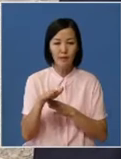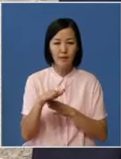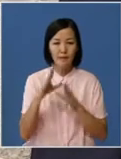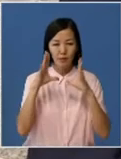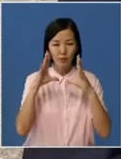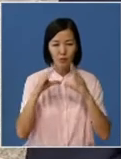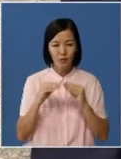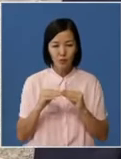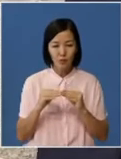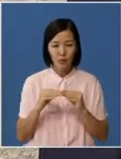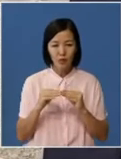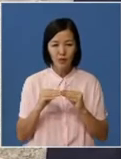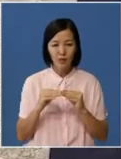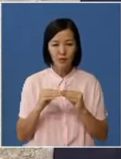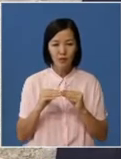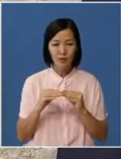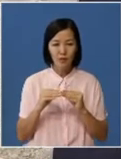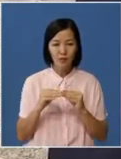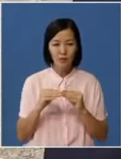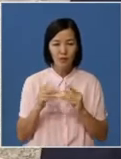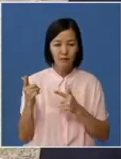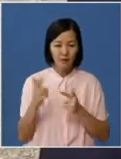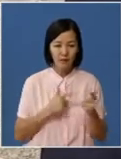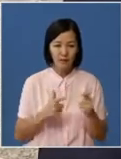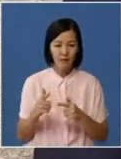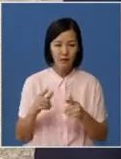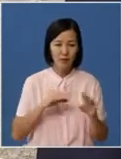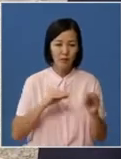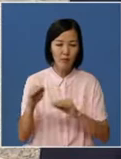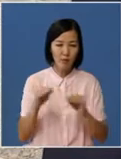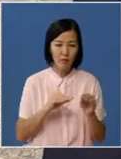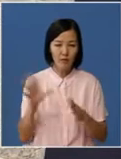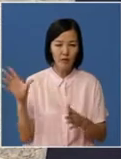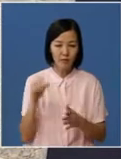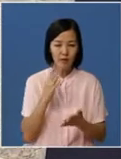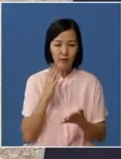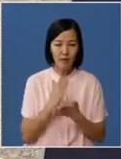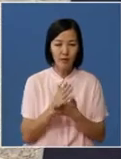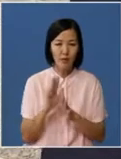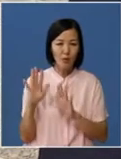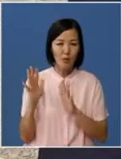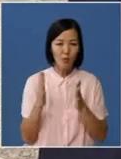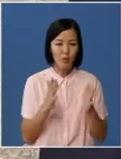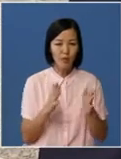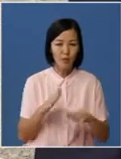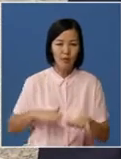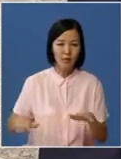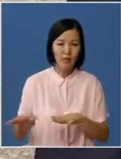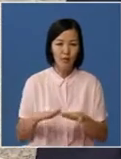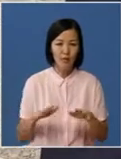сөндіруге, яғни айта кететін жағдай, бұл жерде орман және дала өрттерін сөндіруге арналған бекет